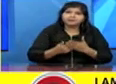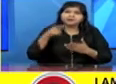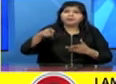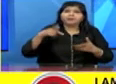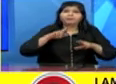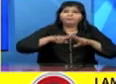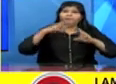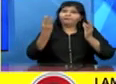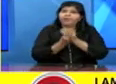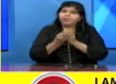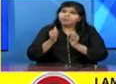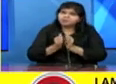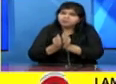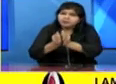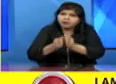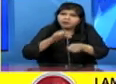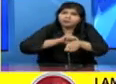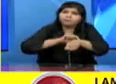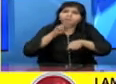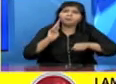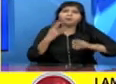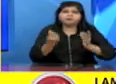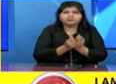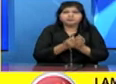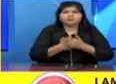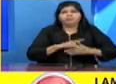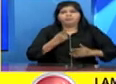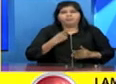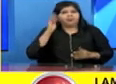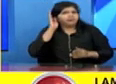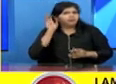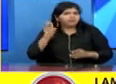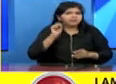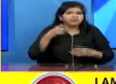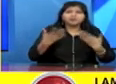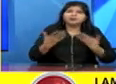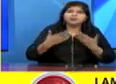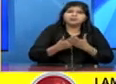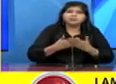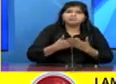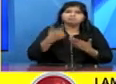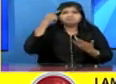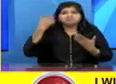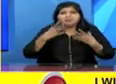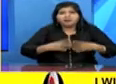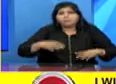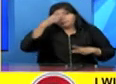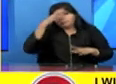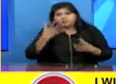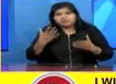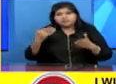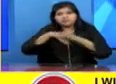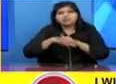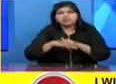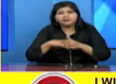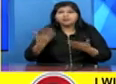पूरा परिवार इस संकट में फंसा था। जी जी जी तो मैं जरूर जानना चाहूंगा कि जी आपको ये समस्या, ये संक्रमण